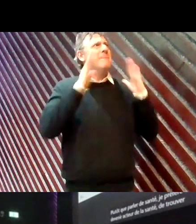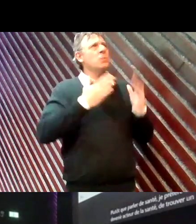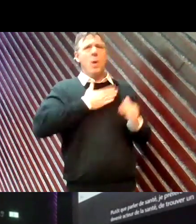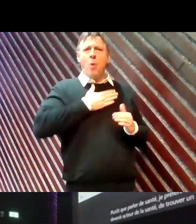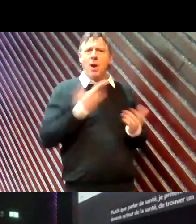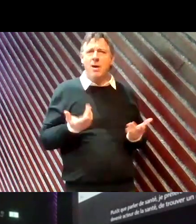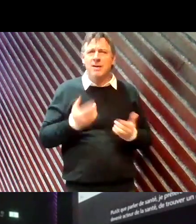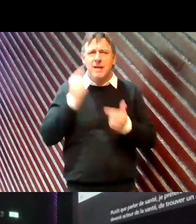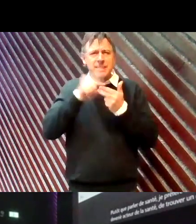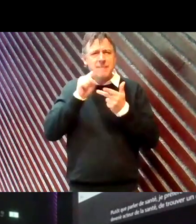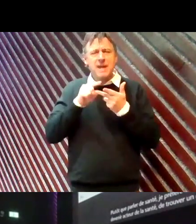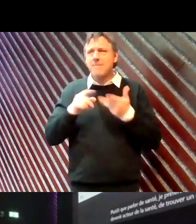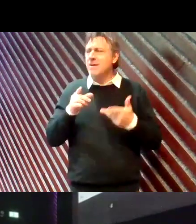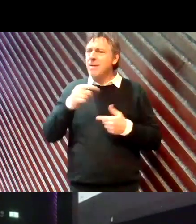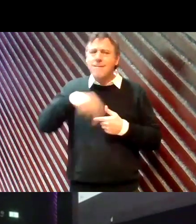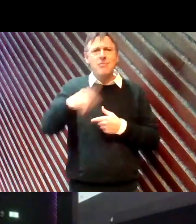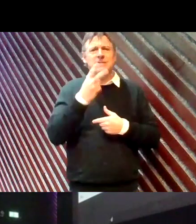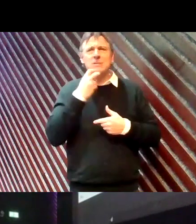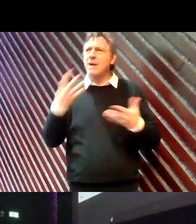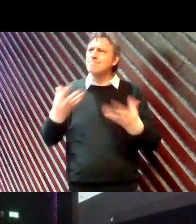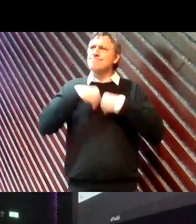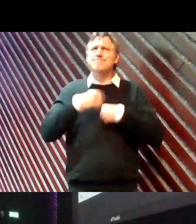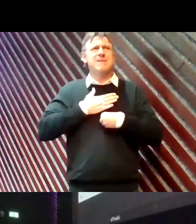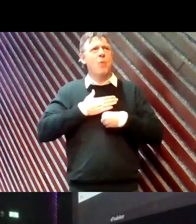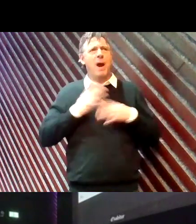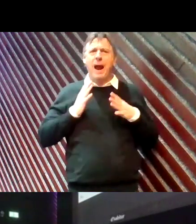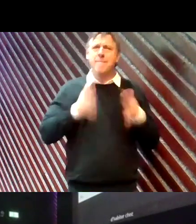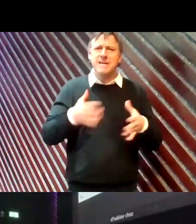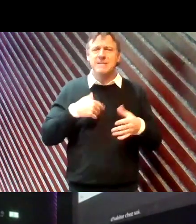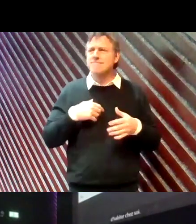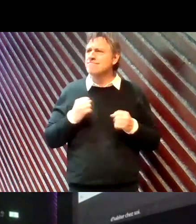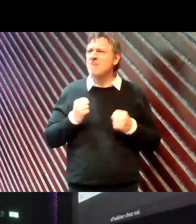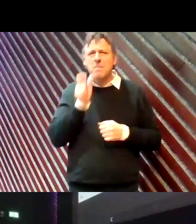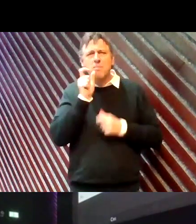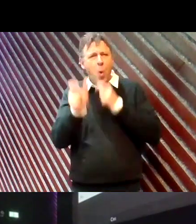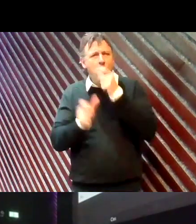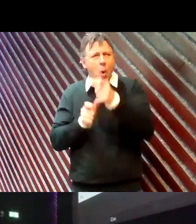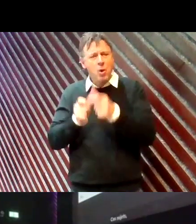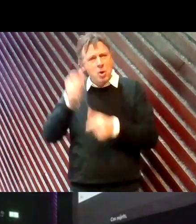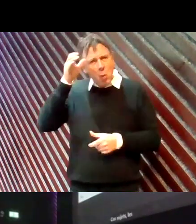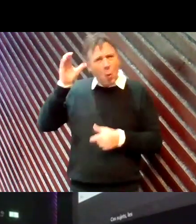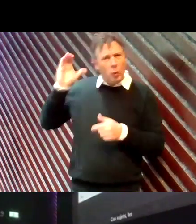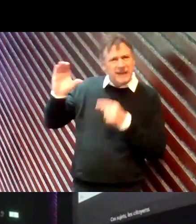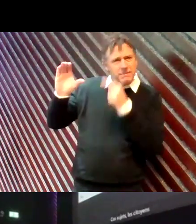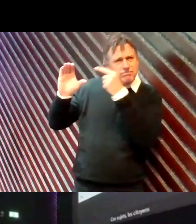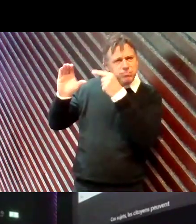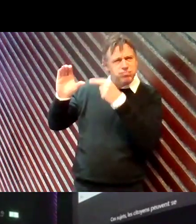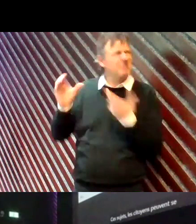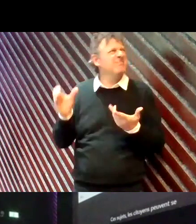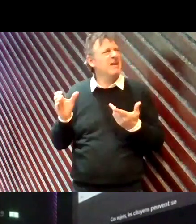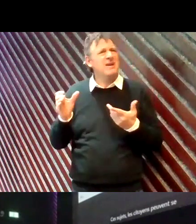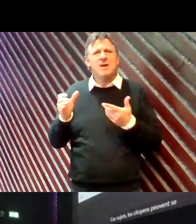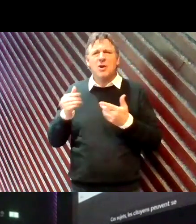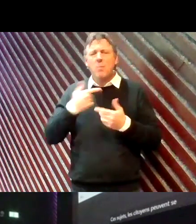qui fait que les citoyens peuvent se sentir plus impliqués, que ces mots un peu et ces concepts qui sont parfois quand même